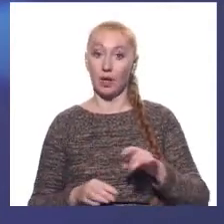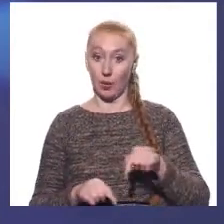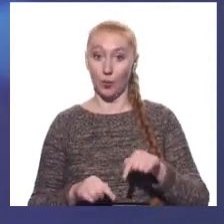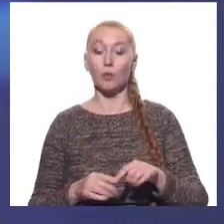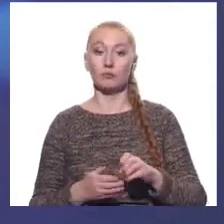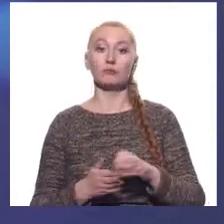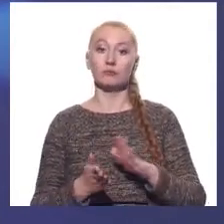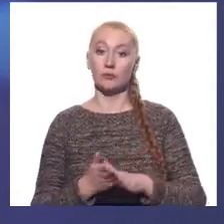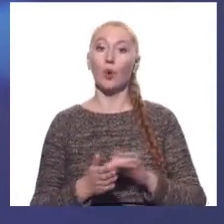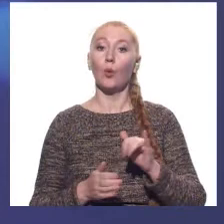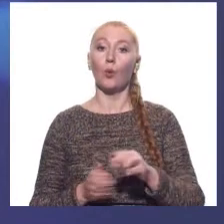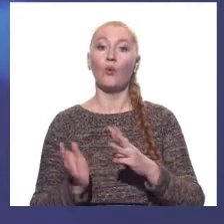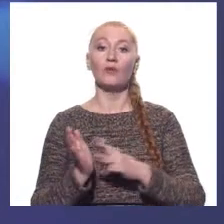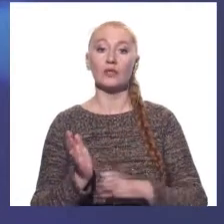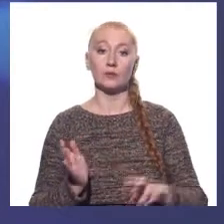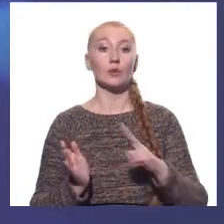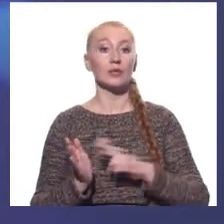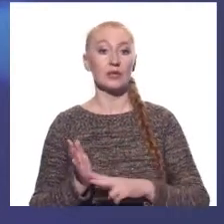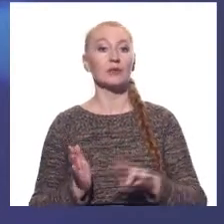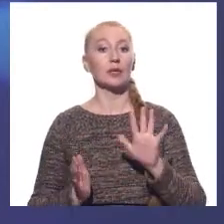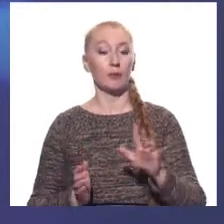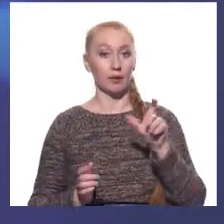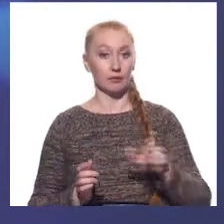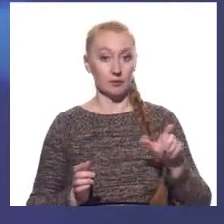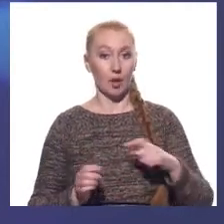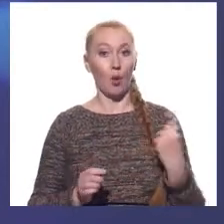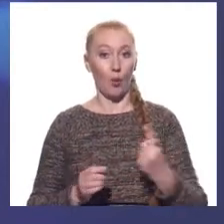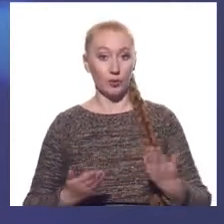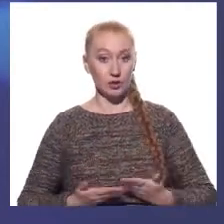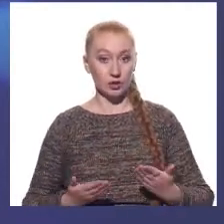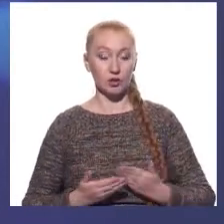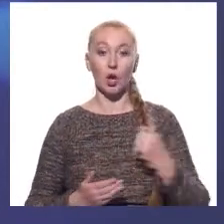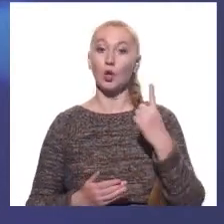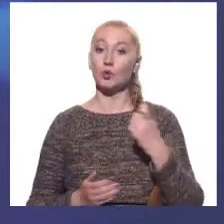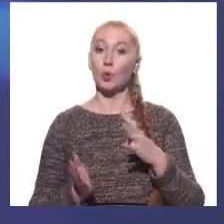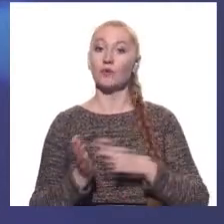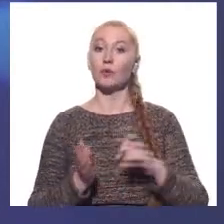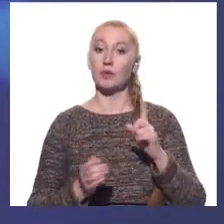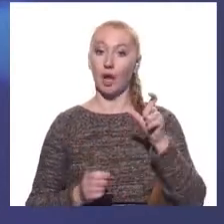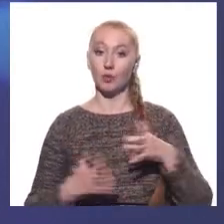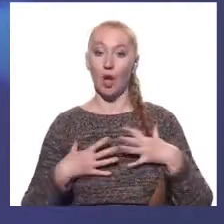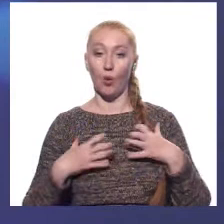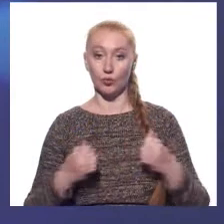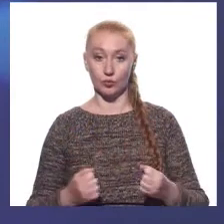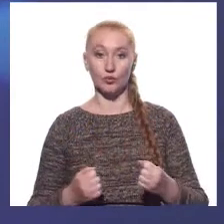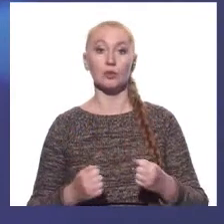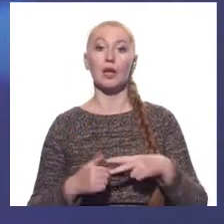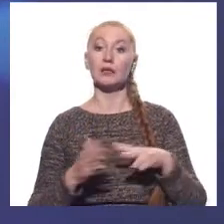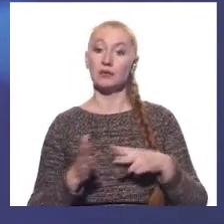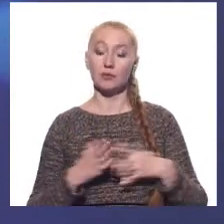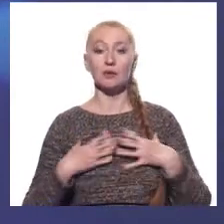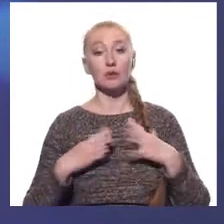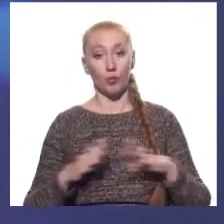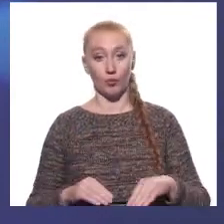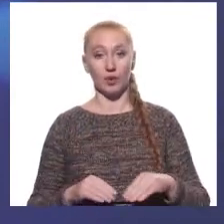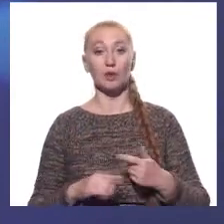коронавірус діагностували у 875 жителів області. 191 людина одужала, 17